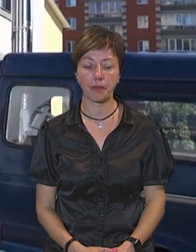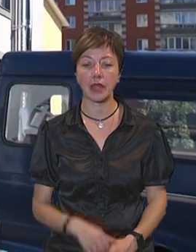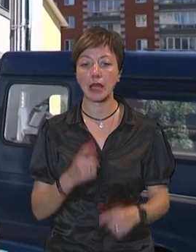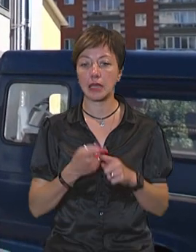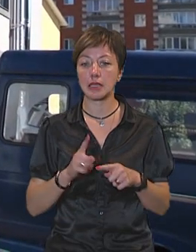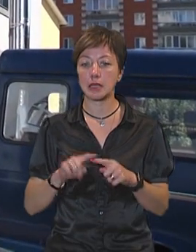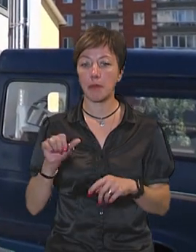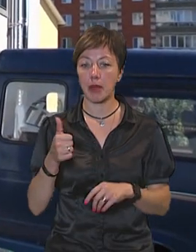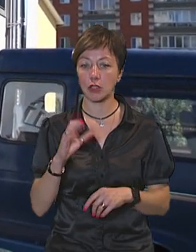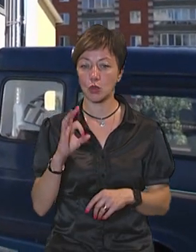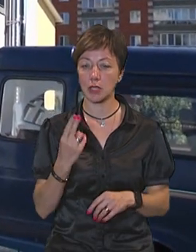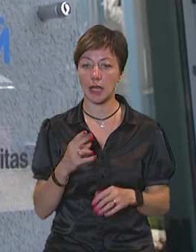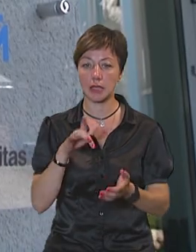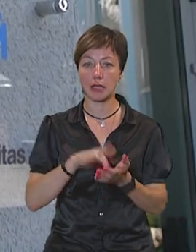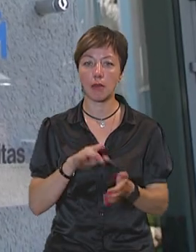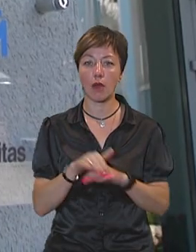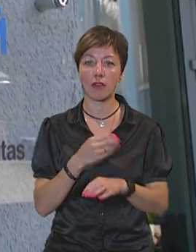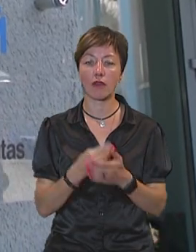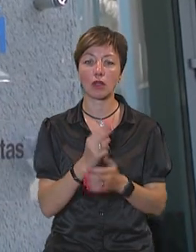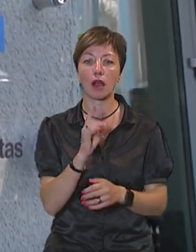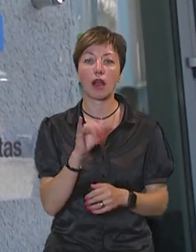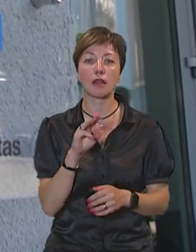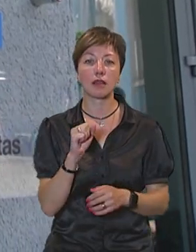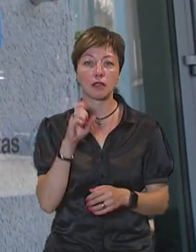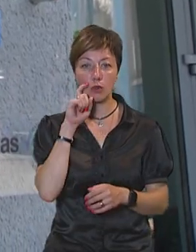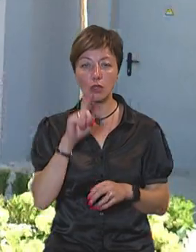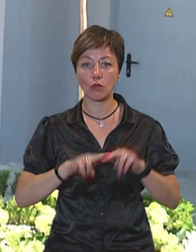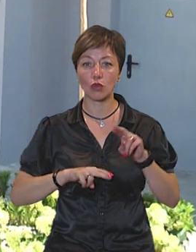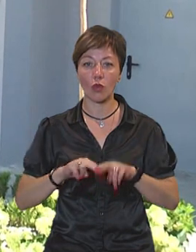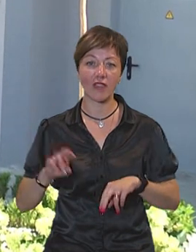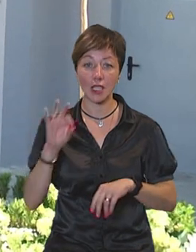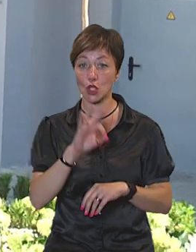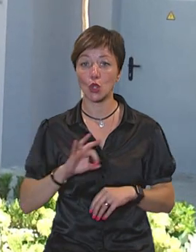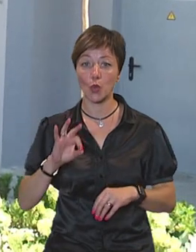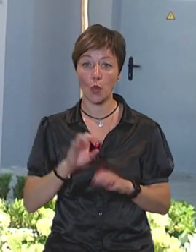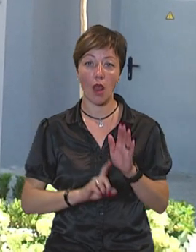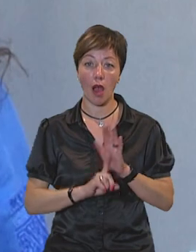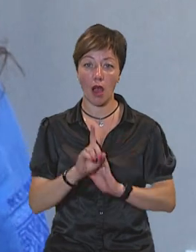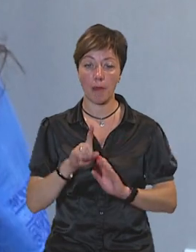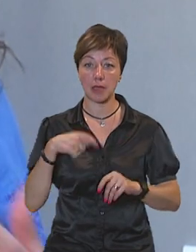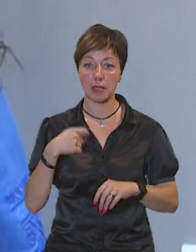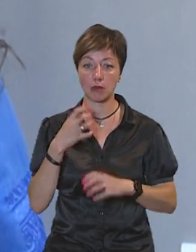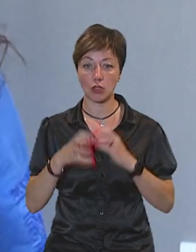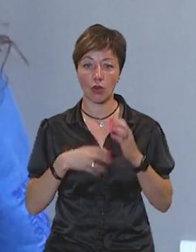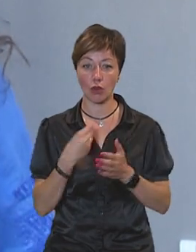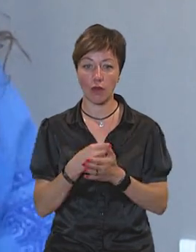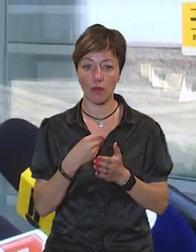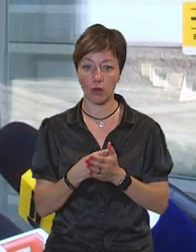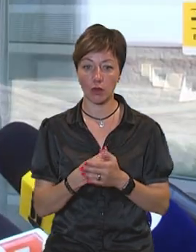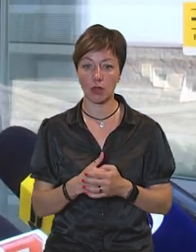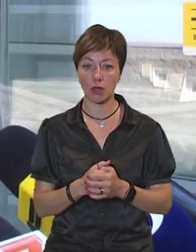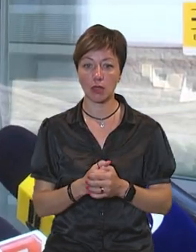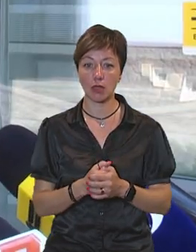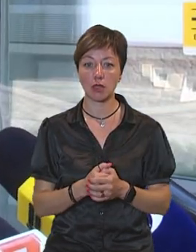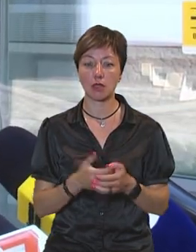Це перший соціальний центр благодійного фонду «Карітас» в Україні, збудований з нуля, розповідає президентка Міжнародного фонду Тетяна Ставнича.